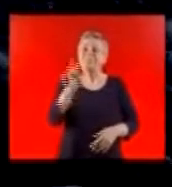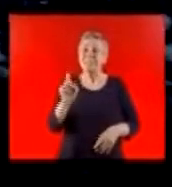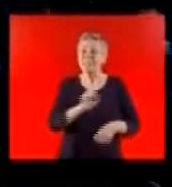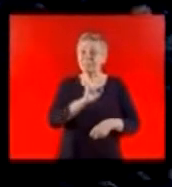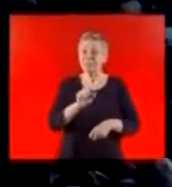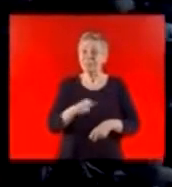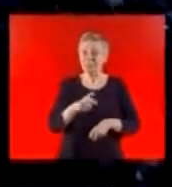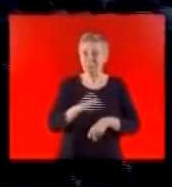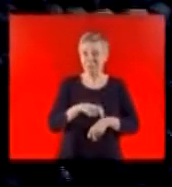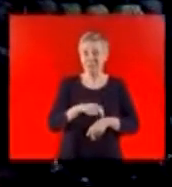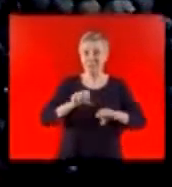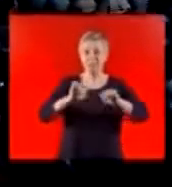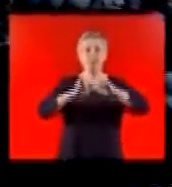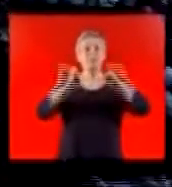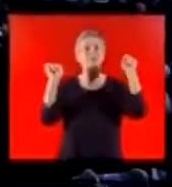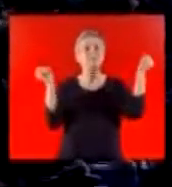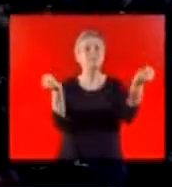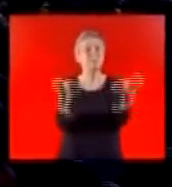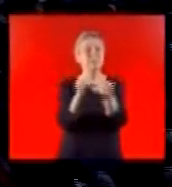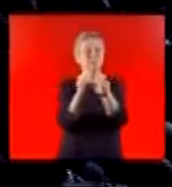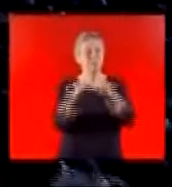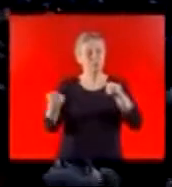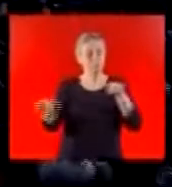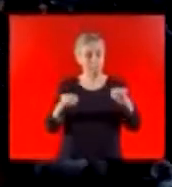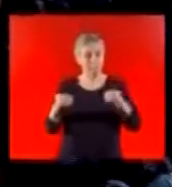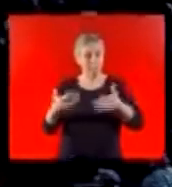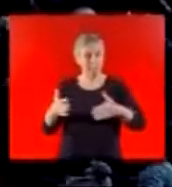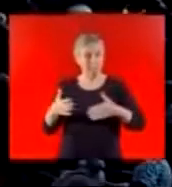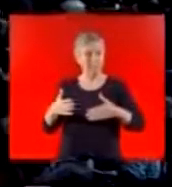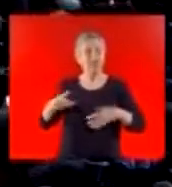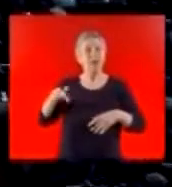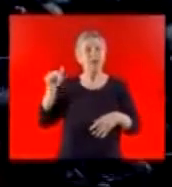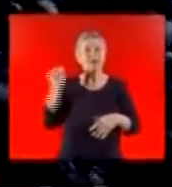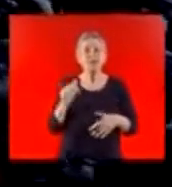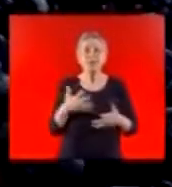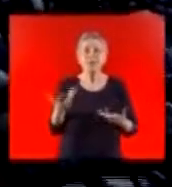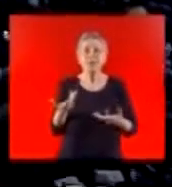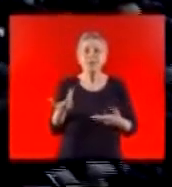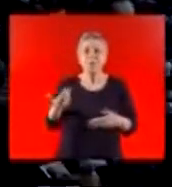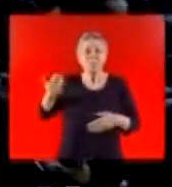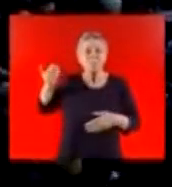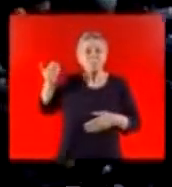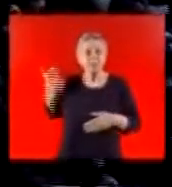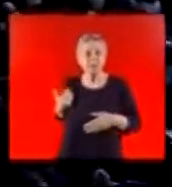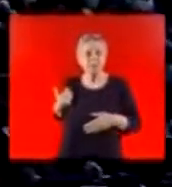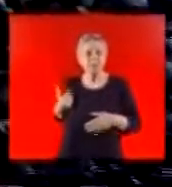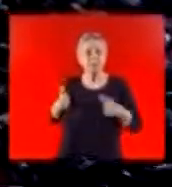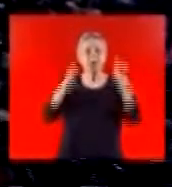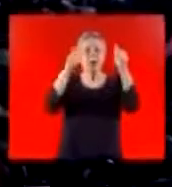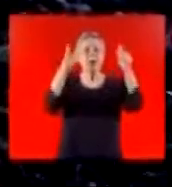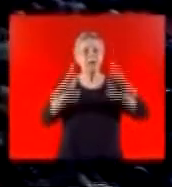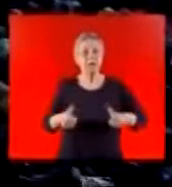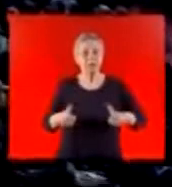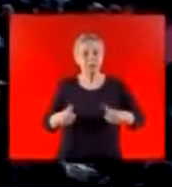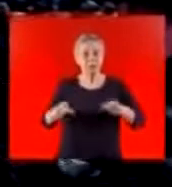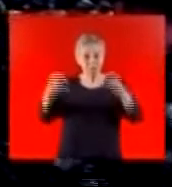κόσμο εντελώς διαφορετικό από εκείνον που είχαμε όταν το εξαγγείλαμε.